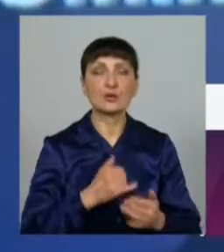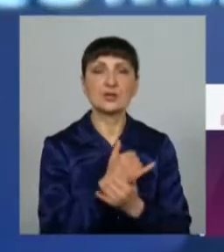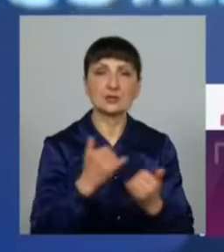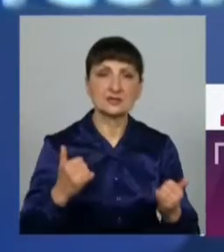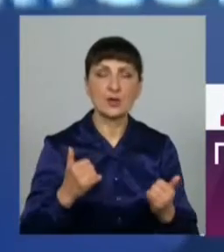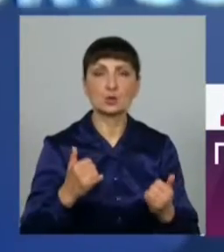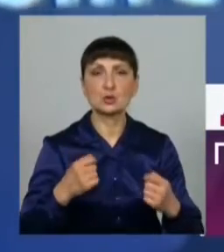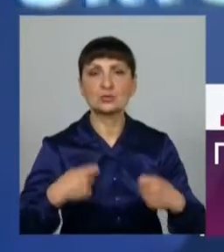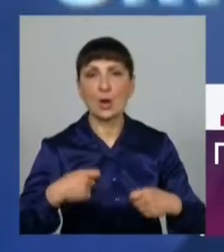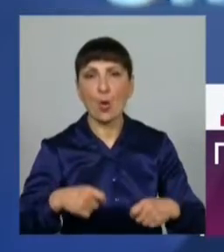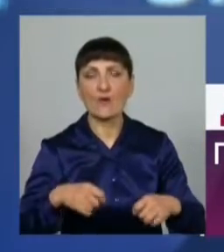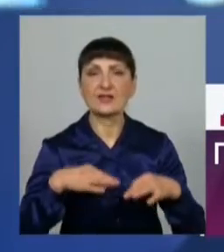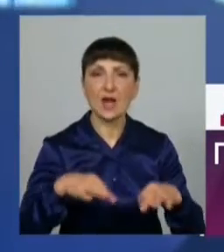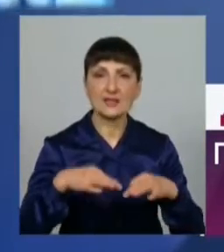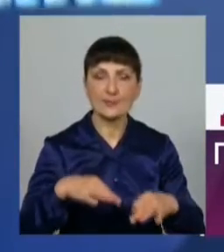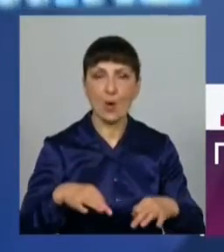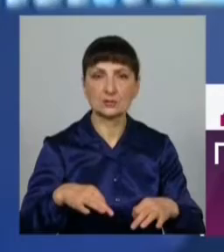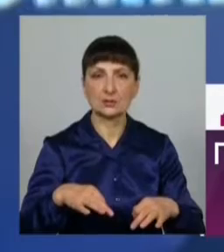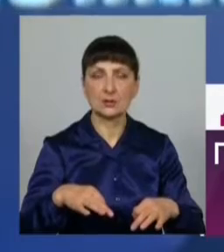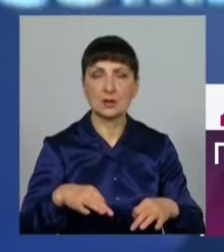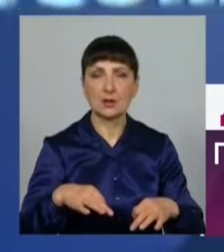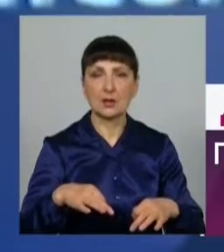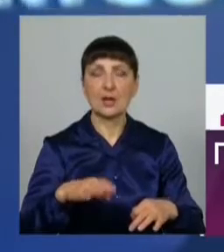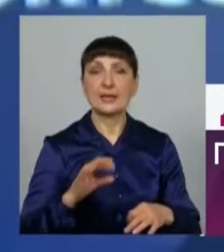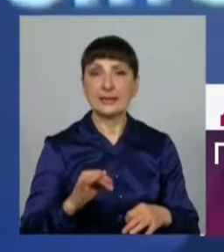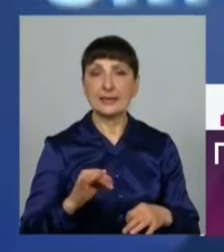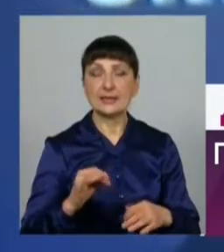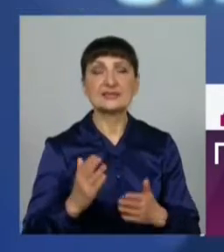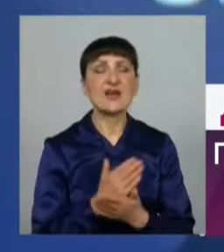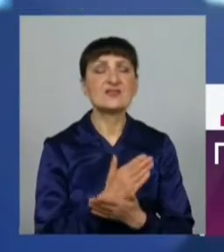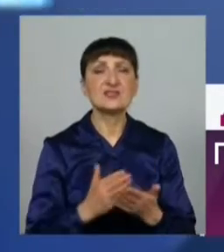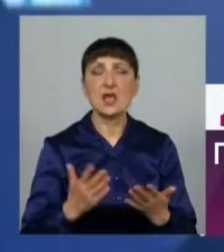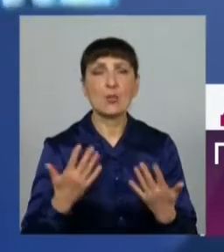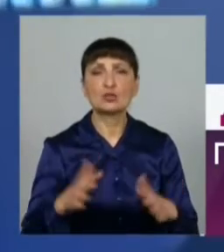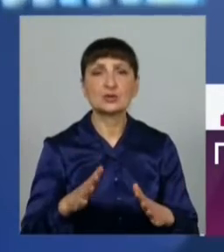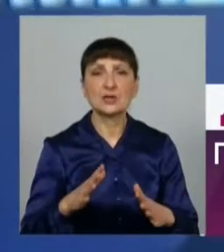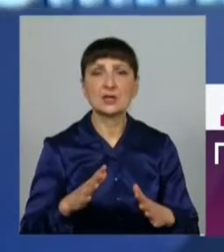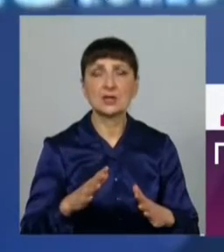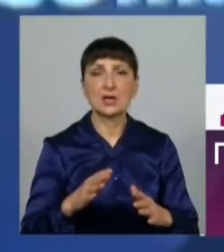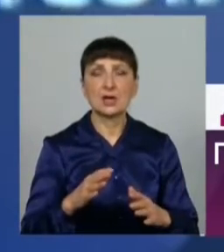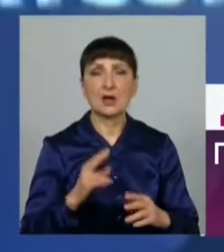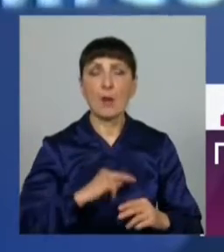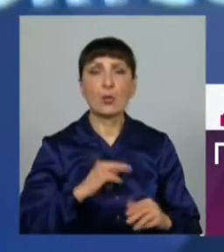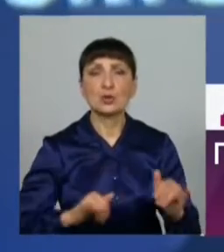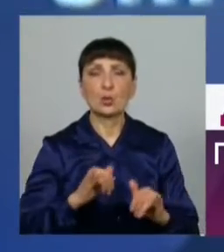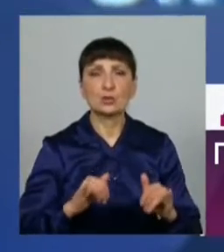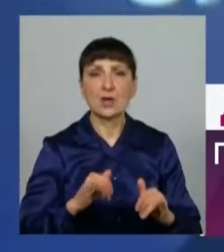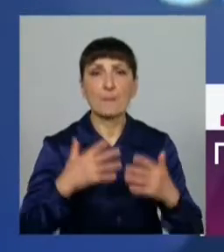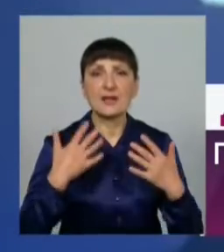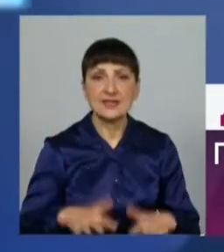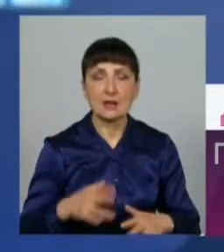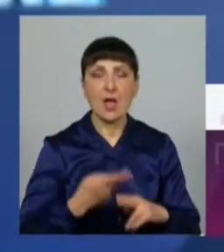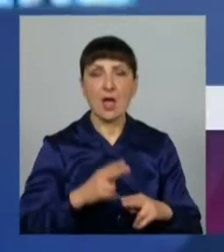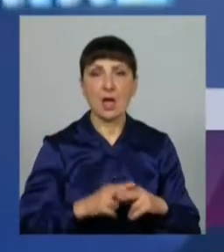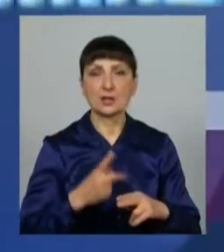торговли, транспорта и так далее. И прям совсем уже, скажем так, ситуация, связанная с высвобождением или потерей работы, это